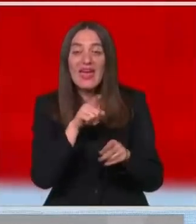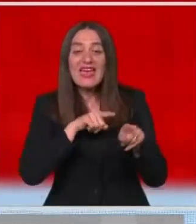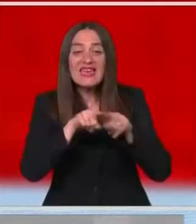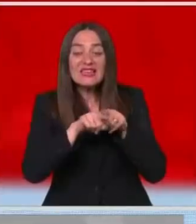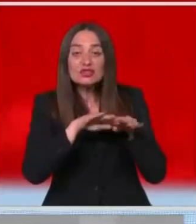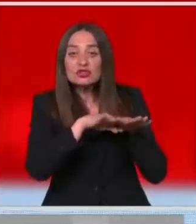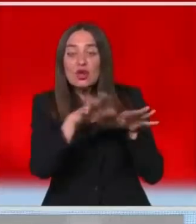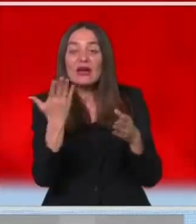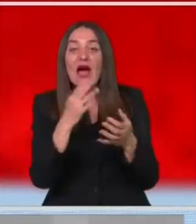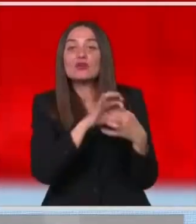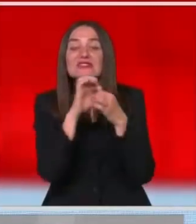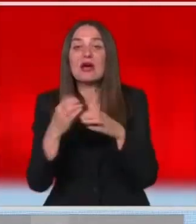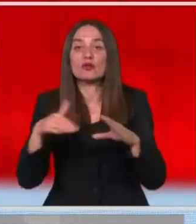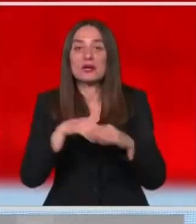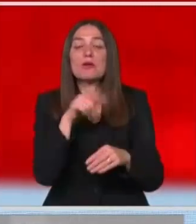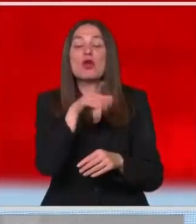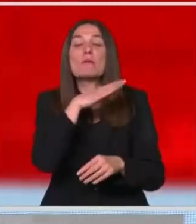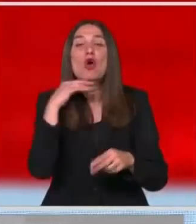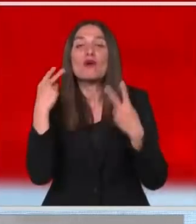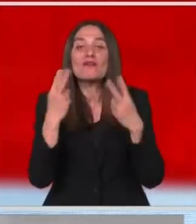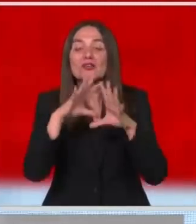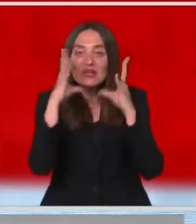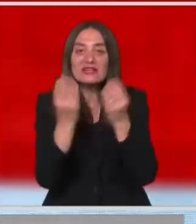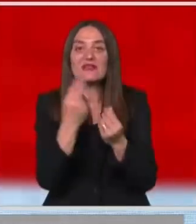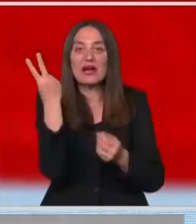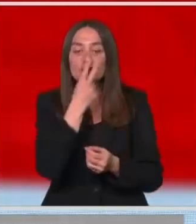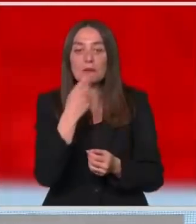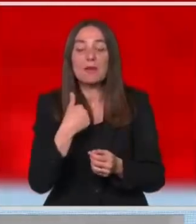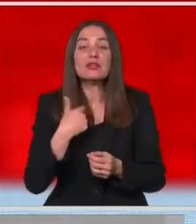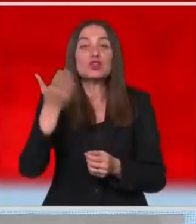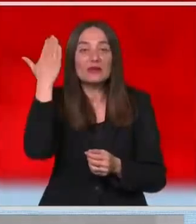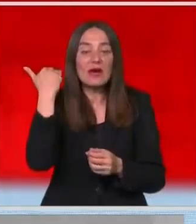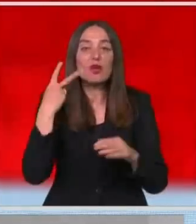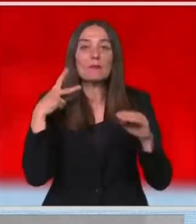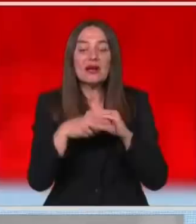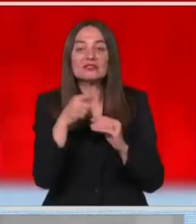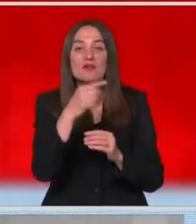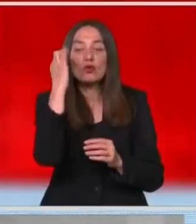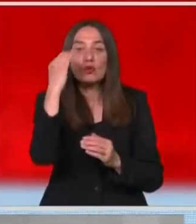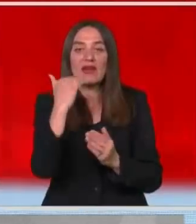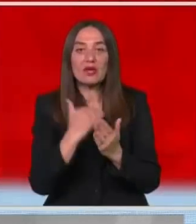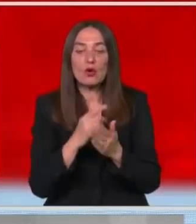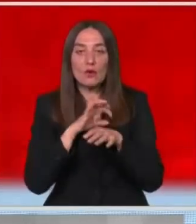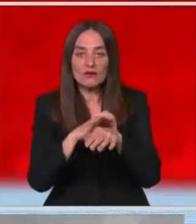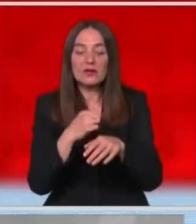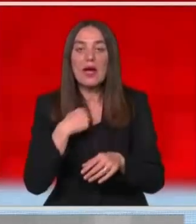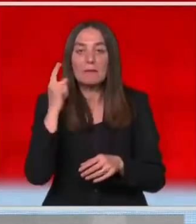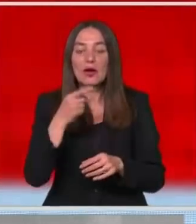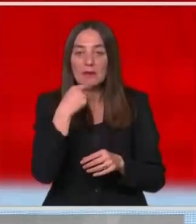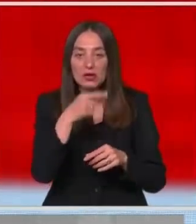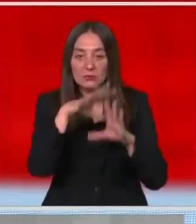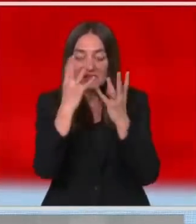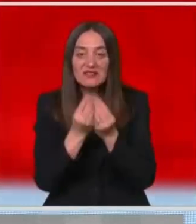jednako kao stalno zaposlene. I to je jako važno da svi razumeju. Dakle, mi smo odavno prestali da vodimo tu kategoriju. Ja moram da kažem, u ovoj celoj